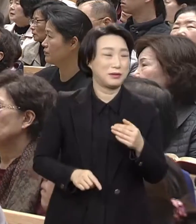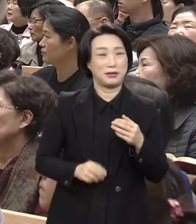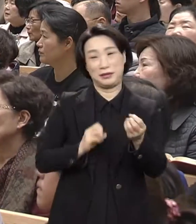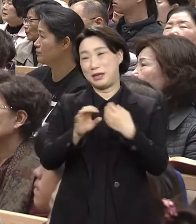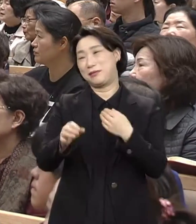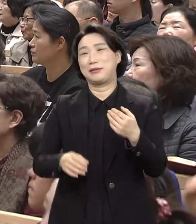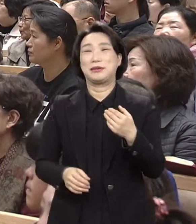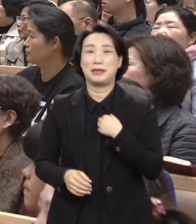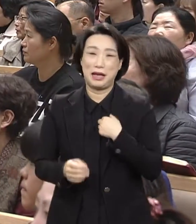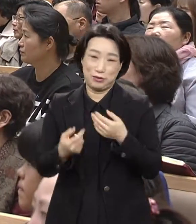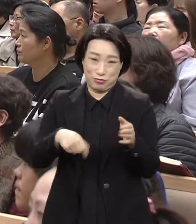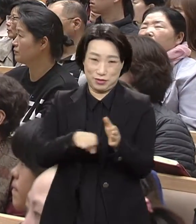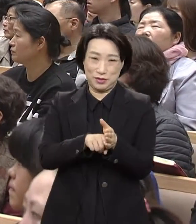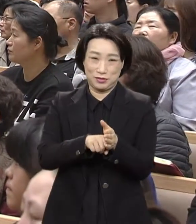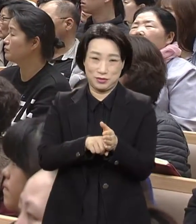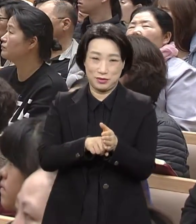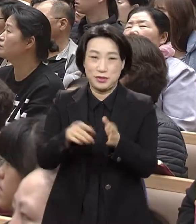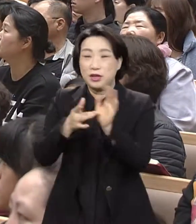얼마짜리요?